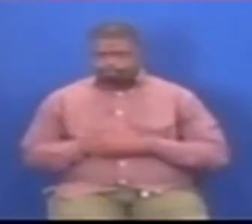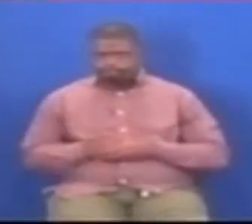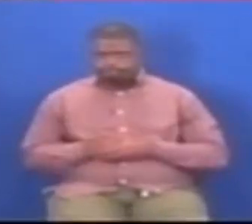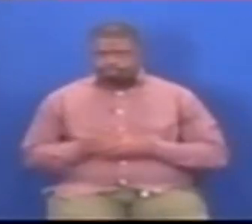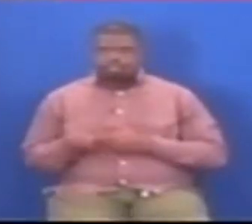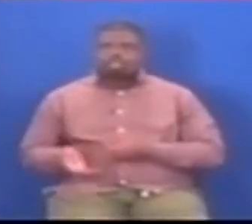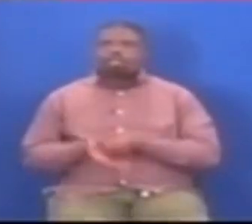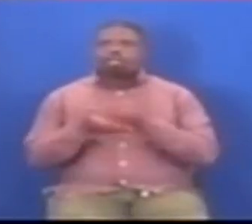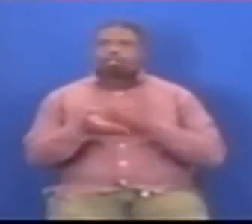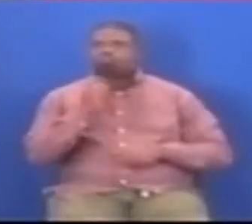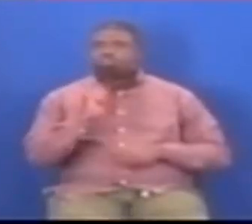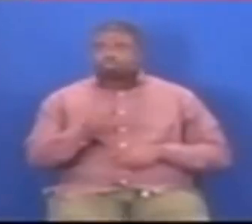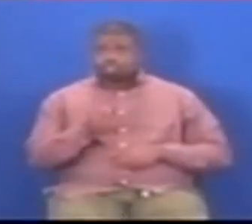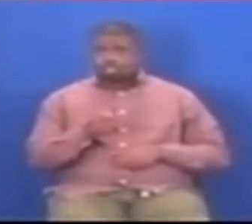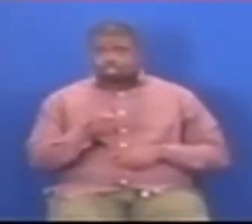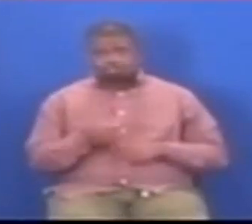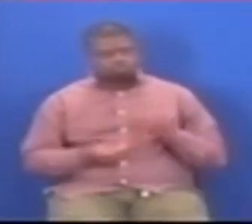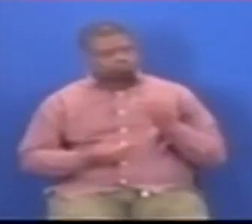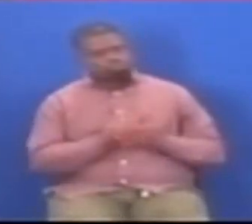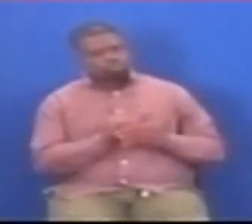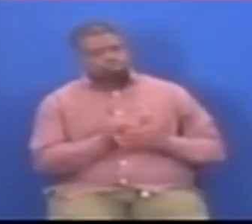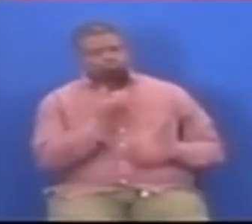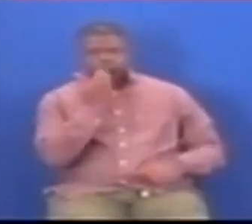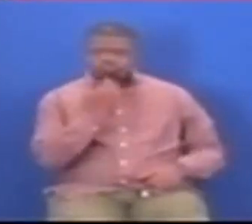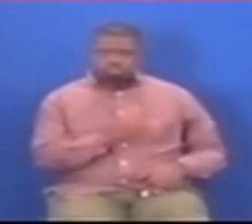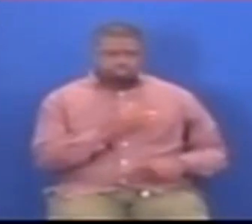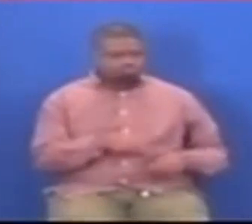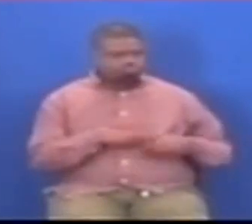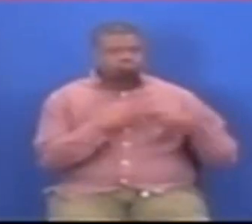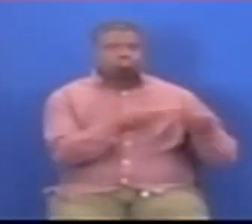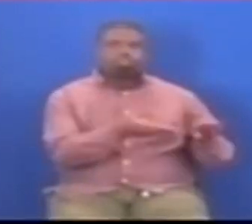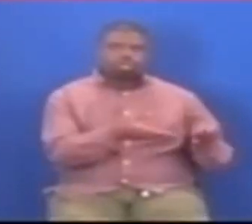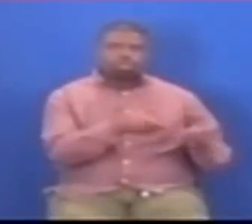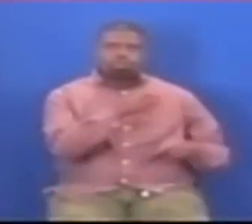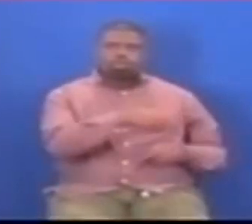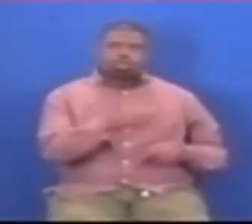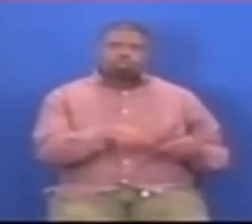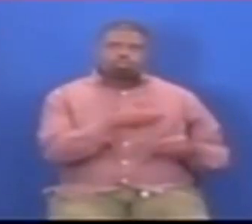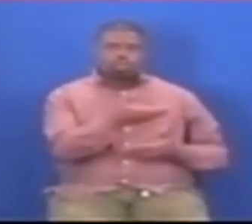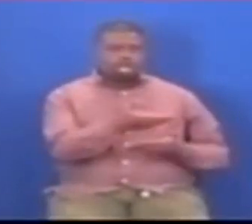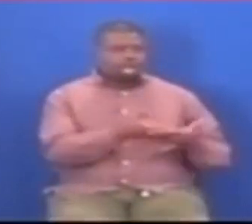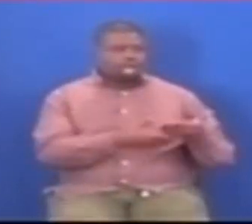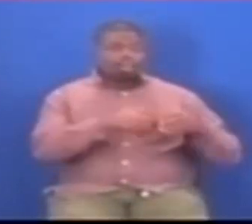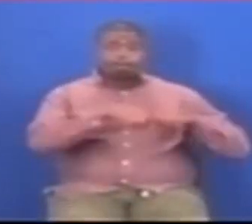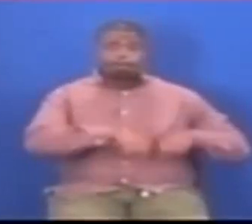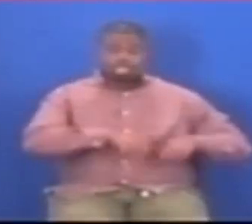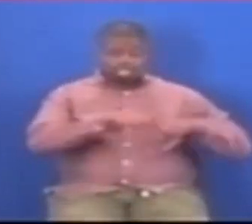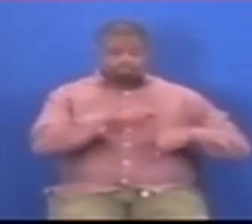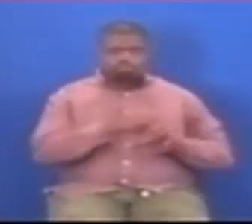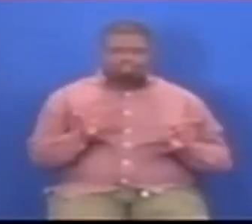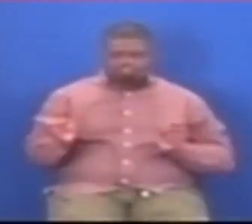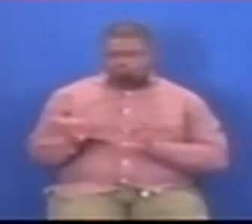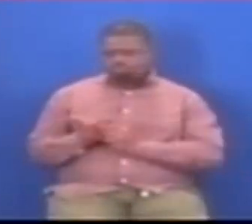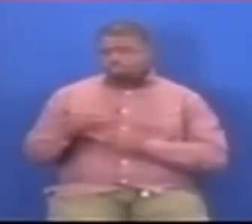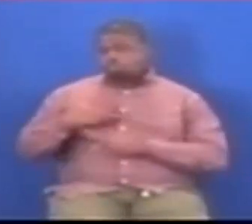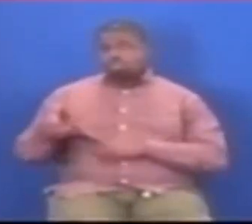Mheshimiwa Naibu Spika, kutokana na kuthamini umuhimu wa kuwapatia wananchi hati miliki za muda mfupi, wizara yangu pamoja